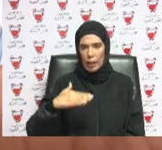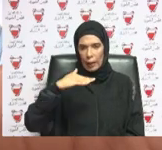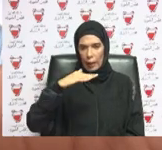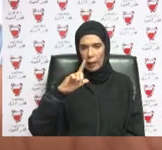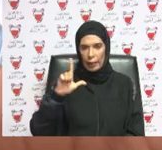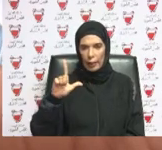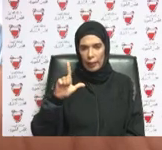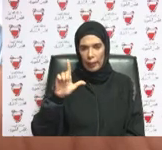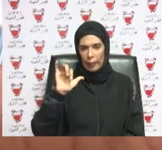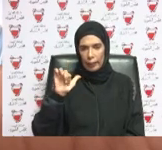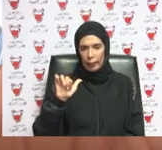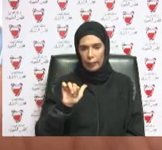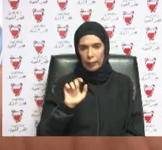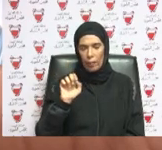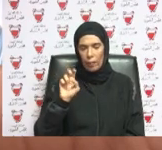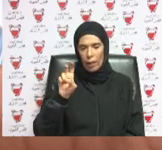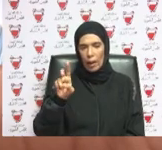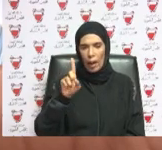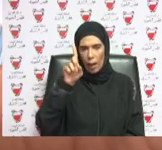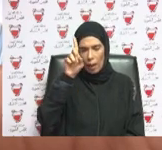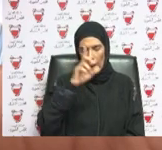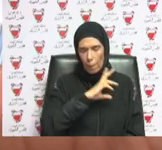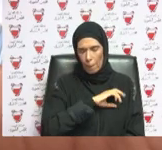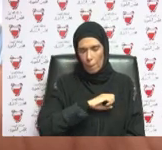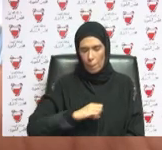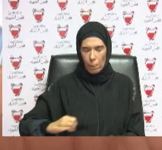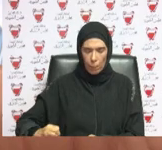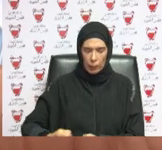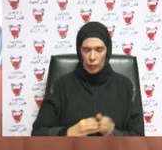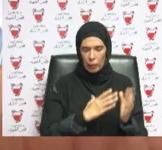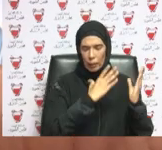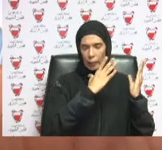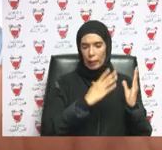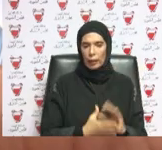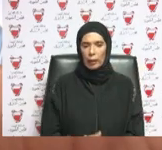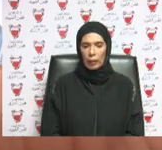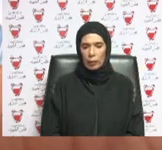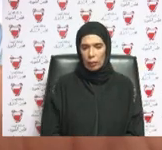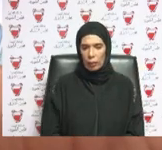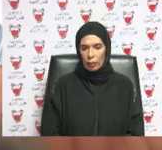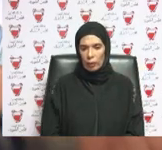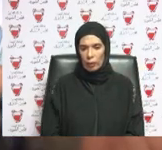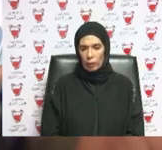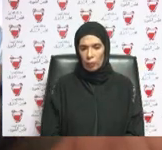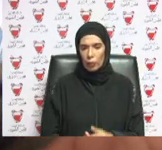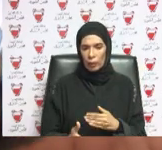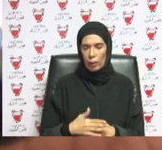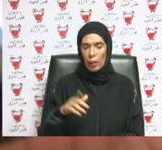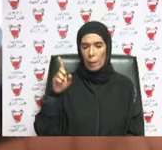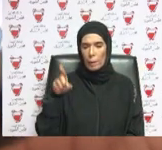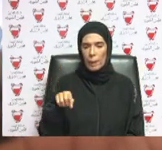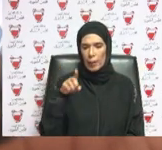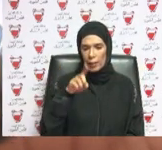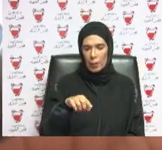سلمان آل خليفة رحمه الله وأسكنه فسيح جناته. لقد اقترنت أيامه